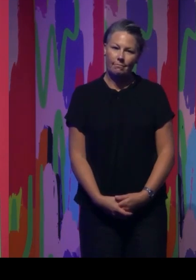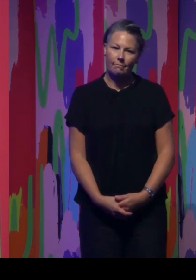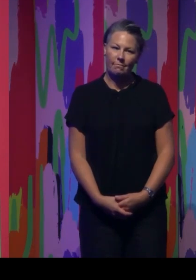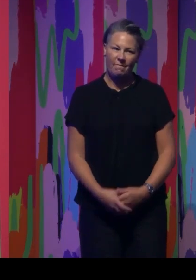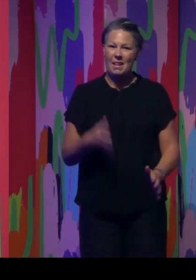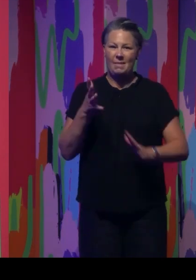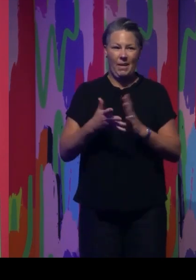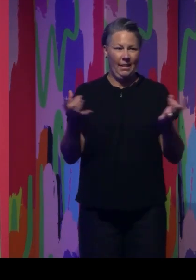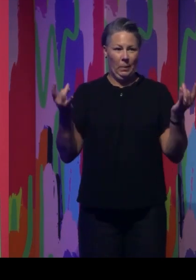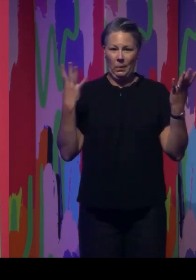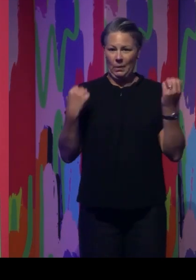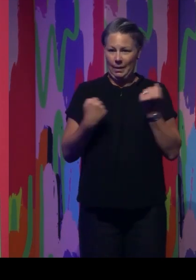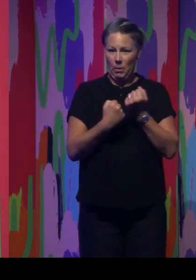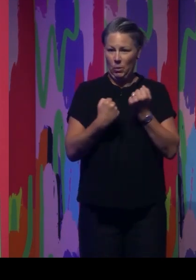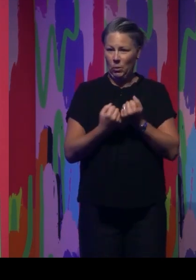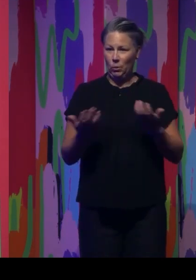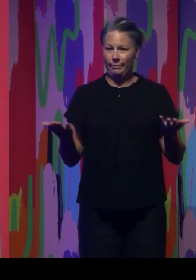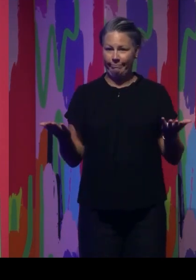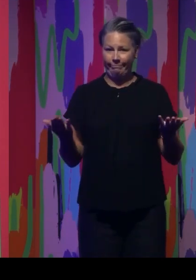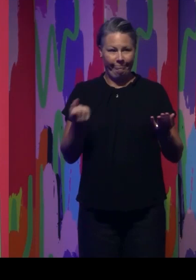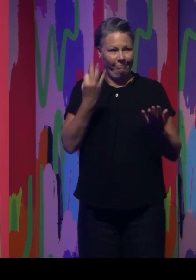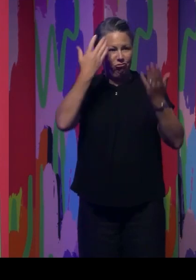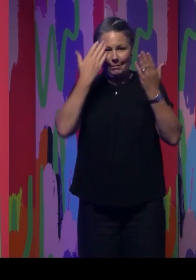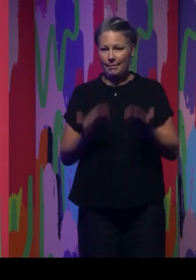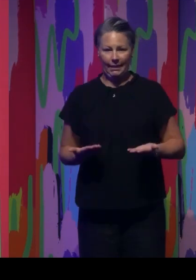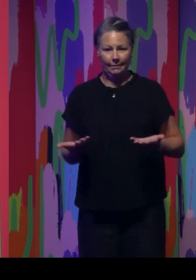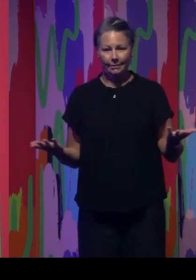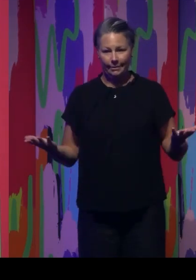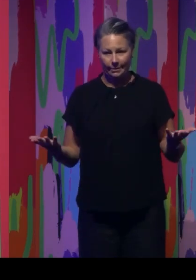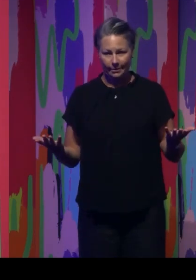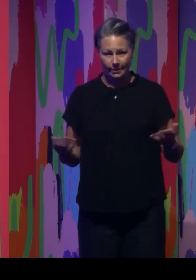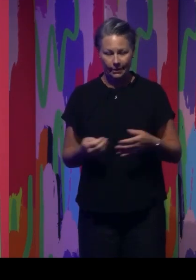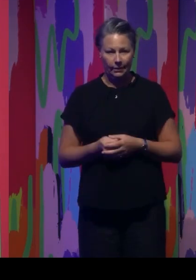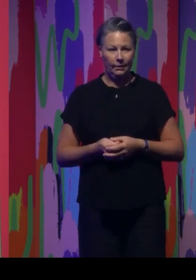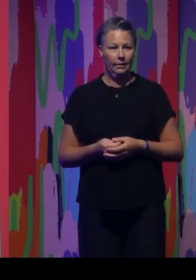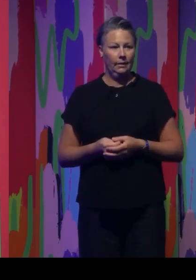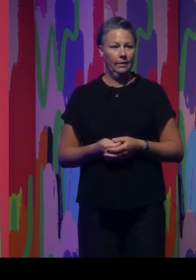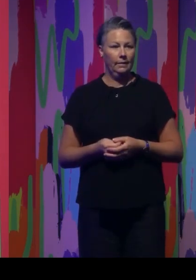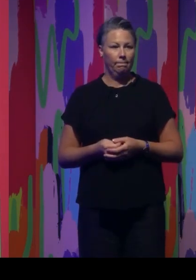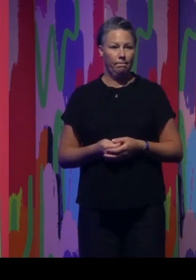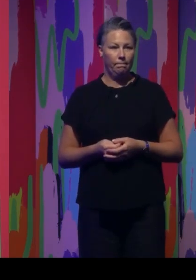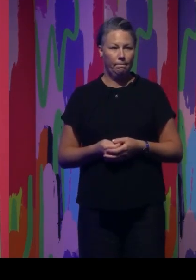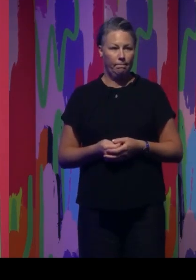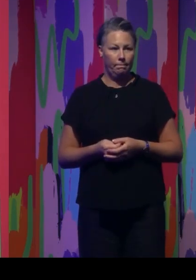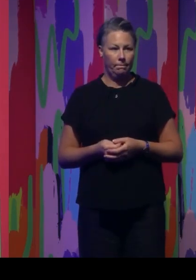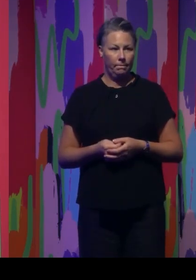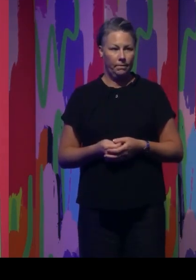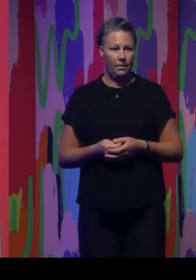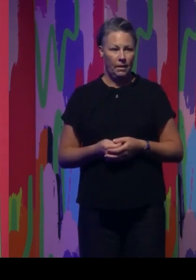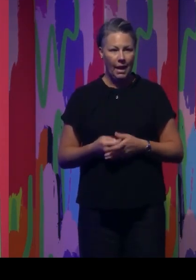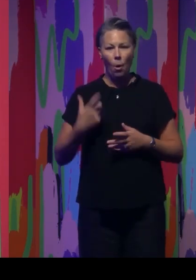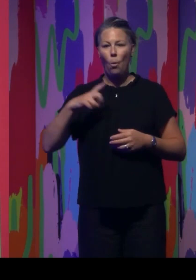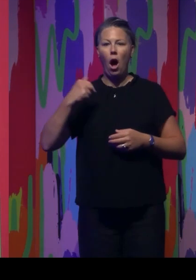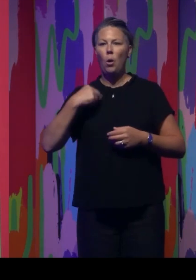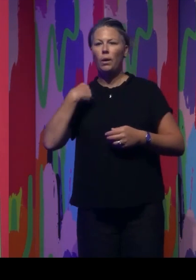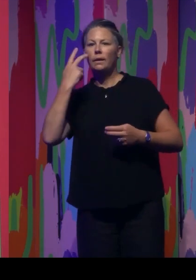much support and we do expect outer community or out of country there can be some LGBT